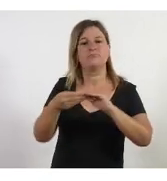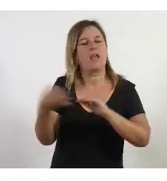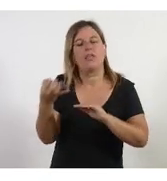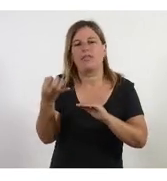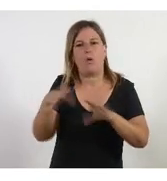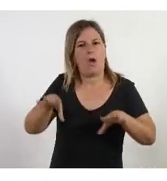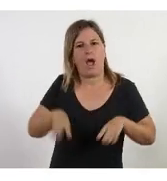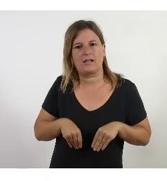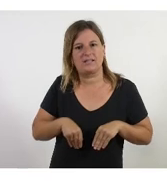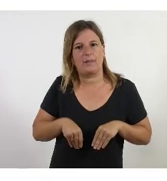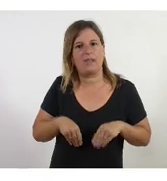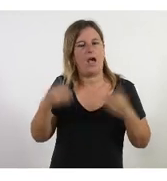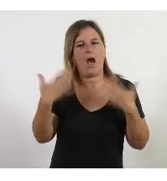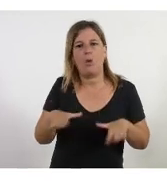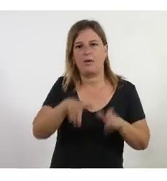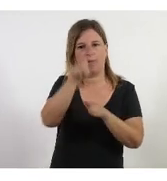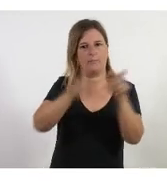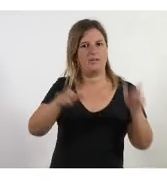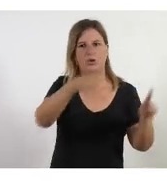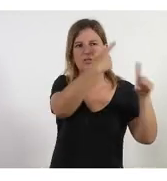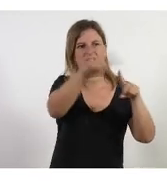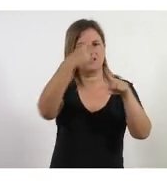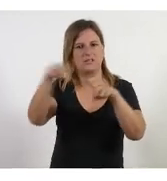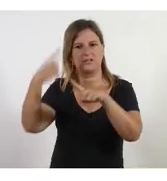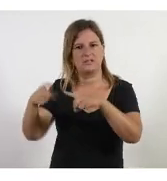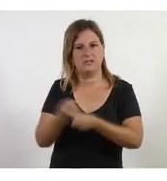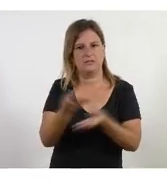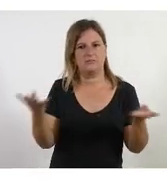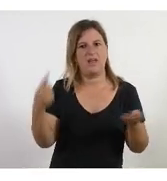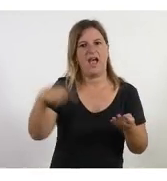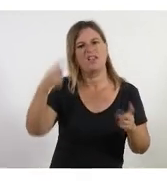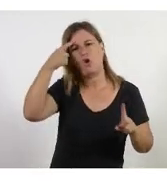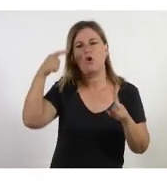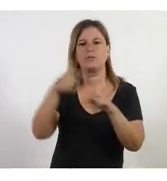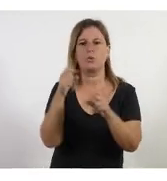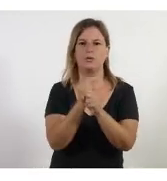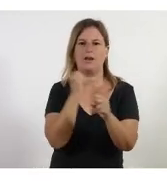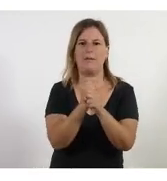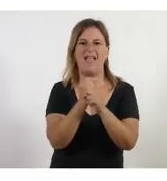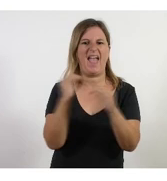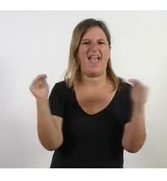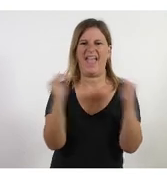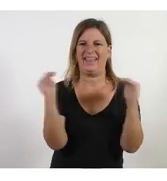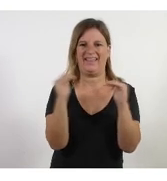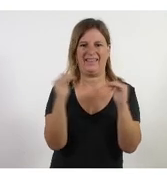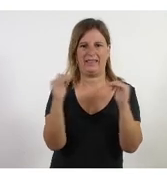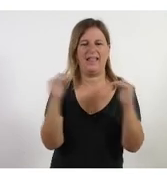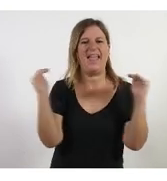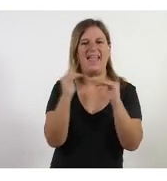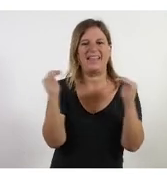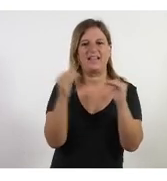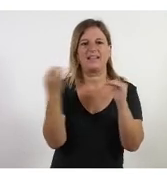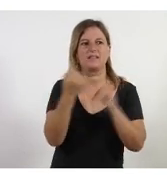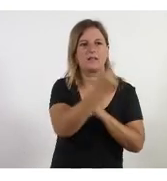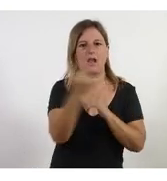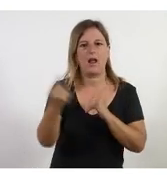persones amb tota la seva diferència i treballar l'equitat, no? Enric, que em preguntaves que l'equitat és què és allò que cada persona